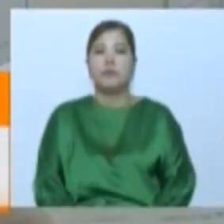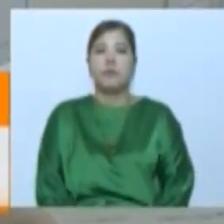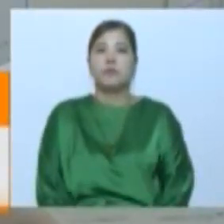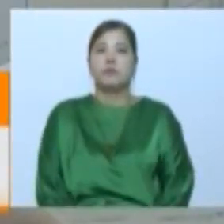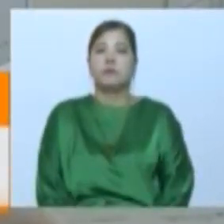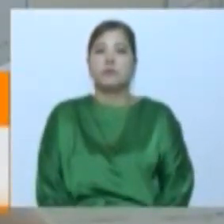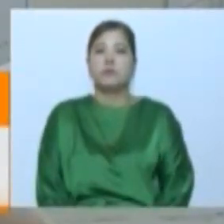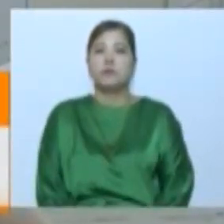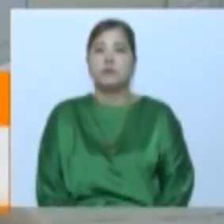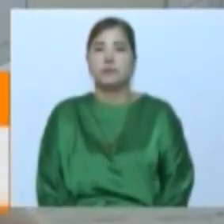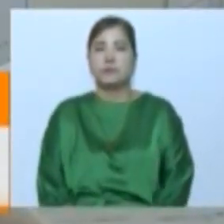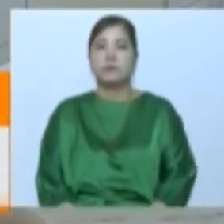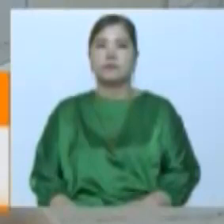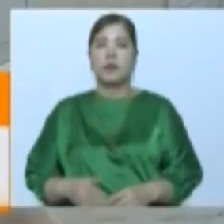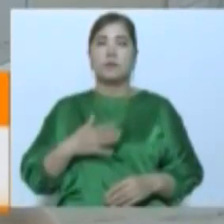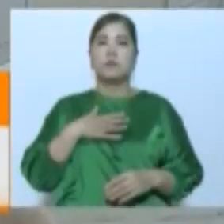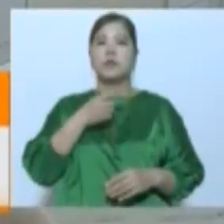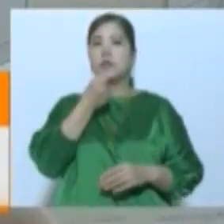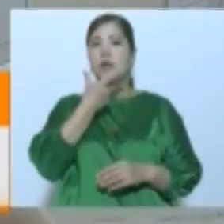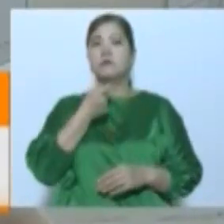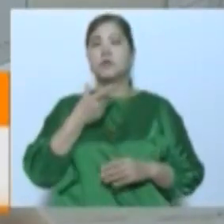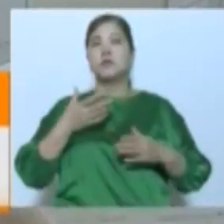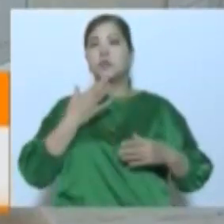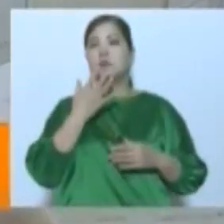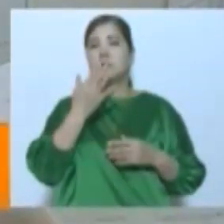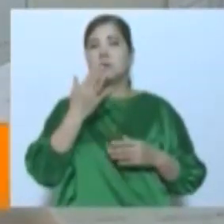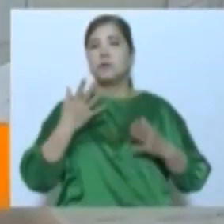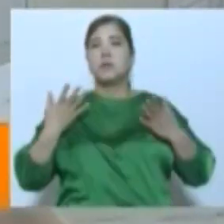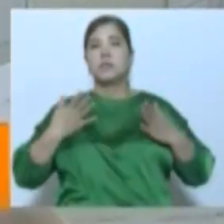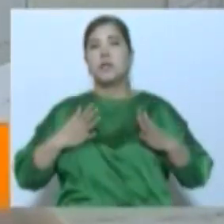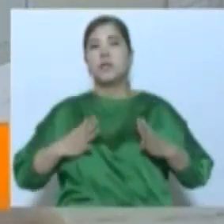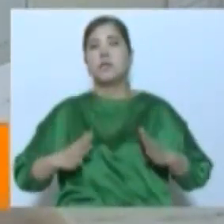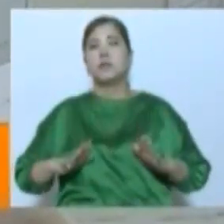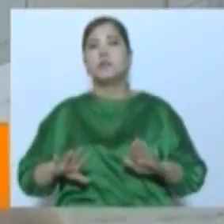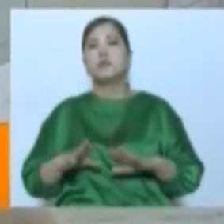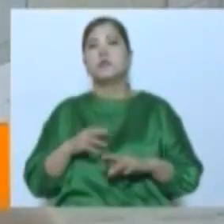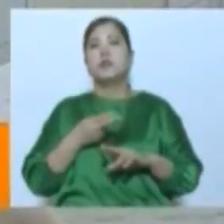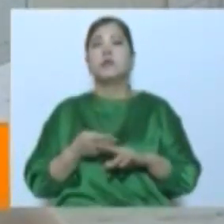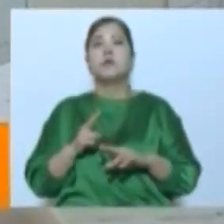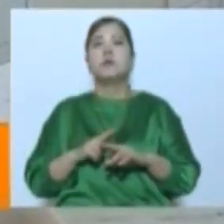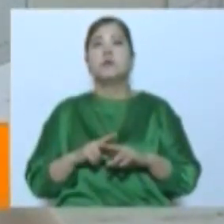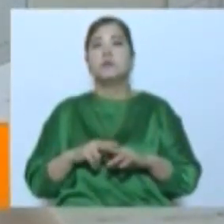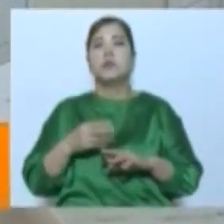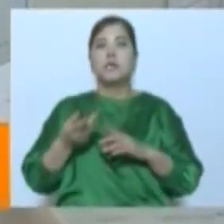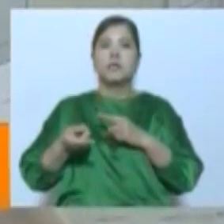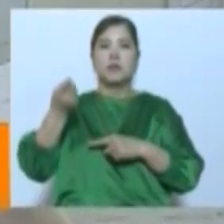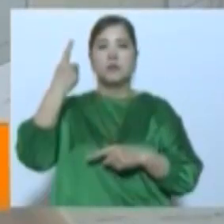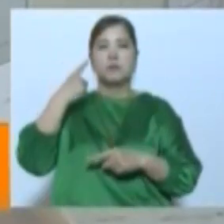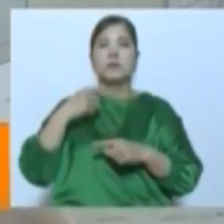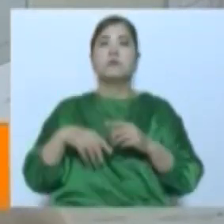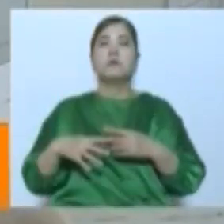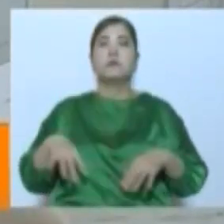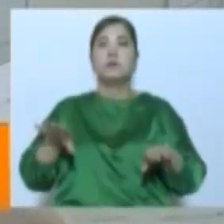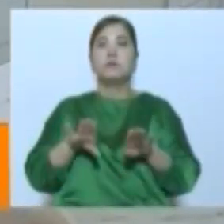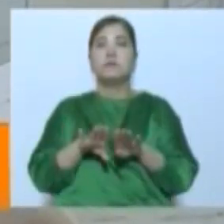единогласно Мне нравится носить национальную одежду этим Мы отличаемся от других классов раньше мы все носили одинаковую